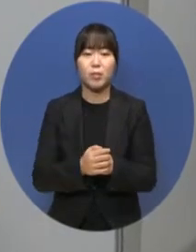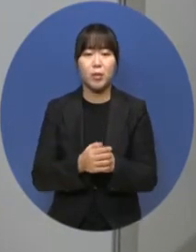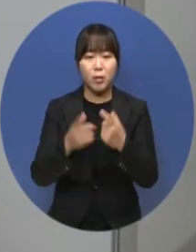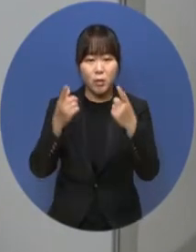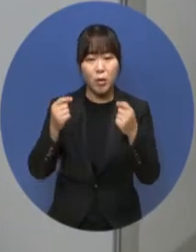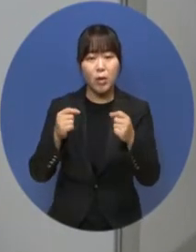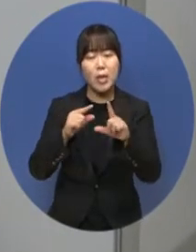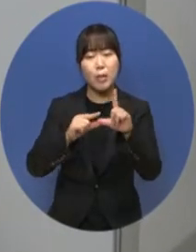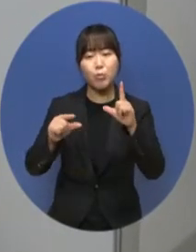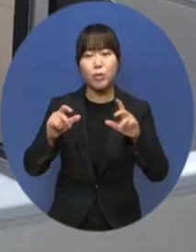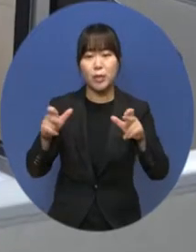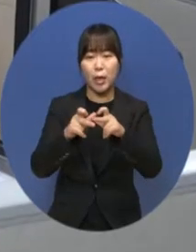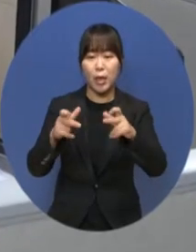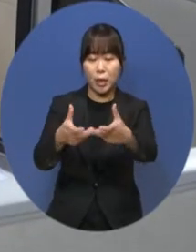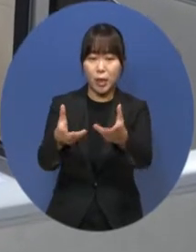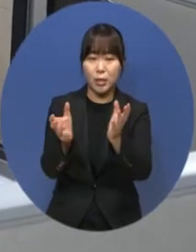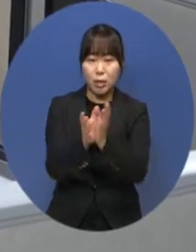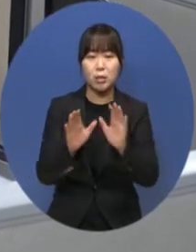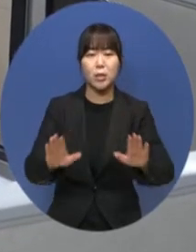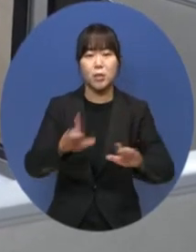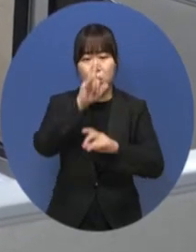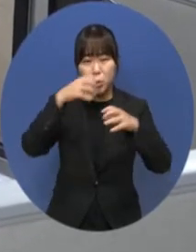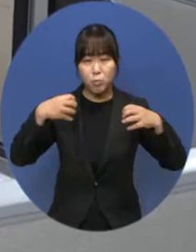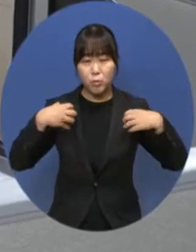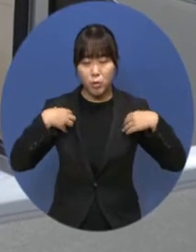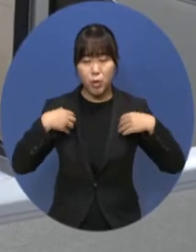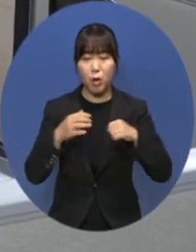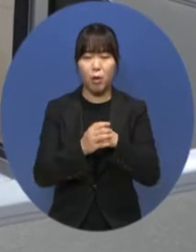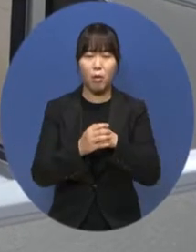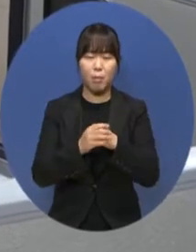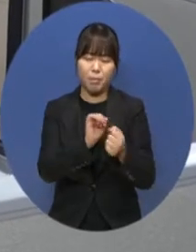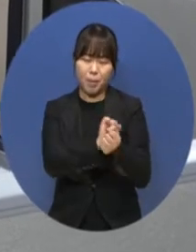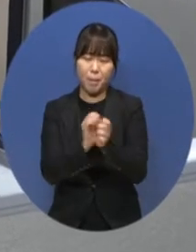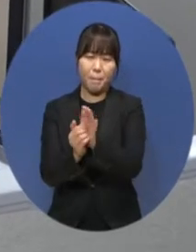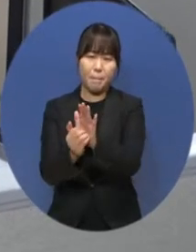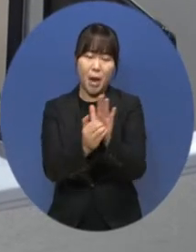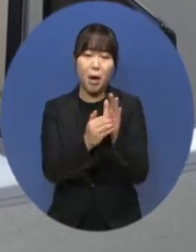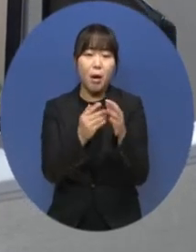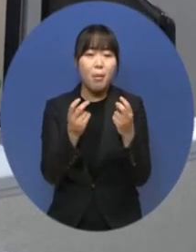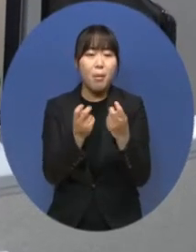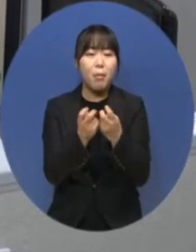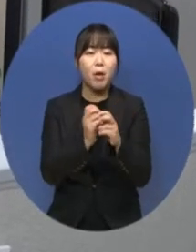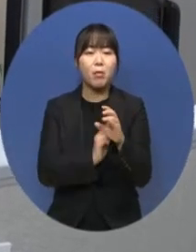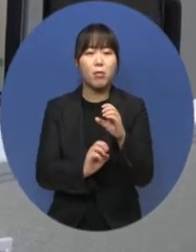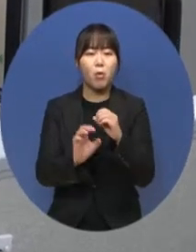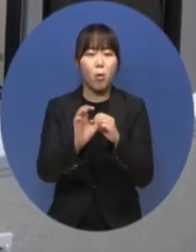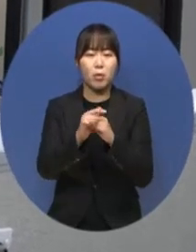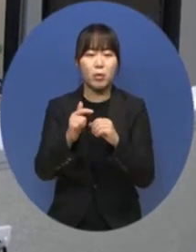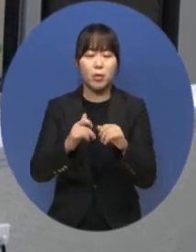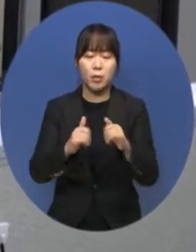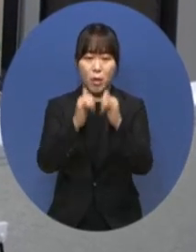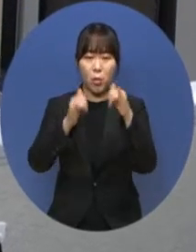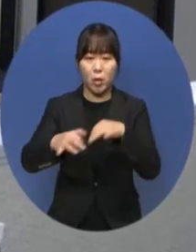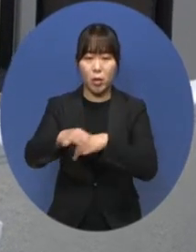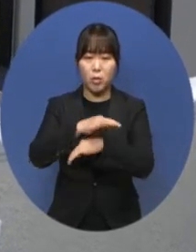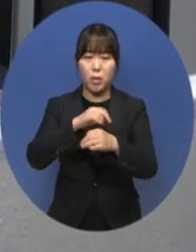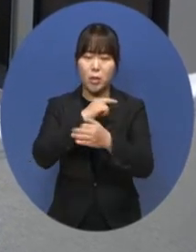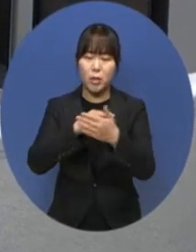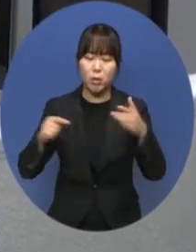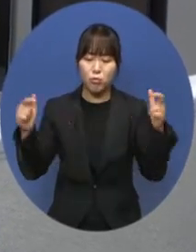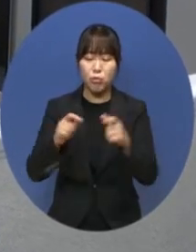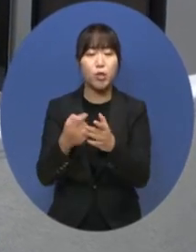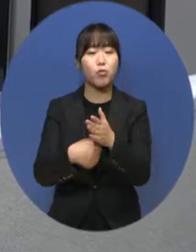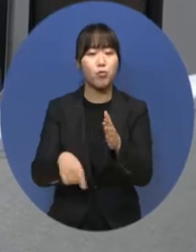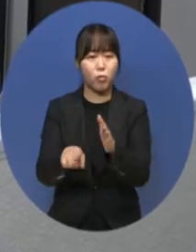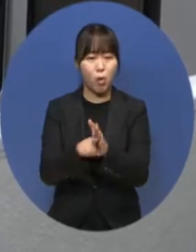대해 일부 장애인 단체는 현재 정부는 방역 강화 조치가 더큰 사회 경제적 희생을 줄이기